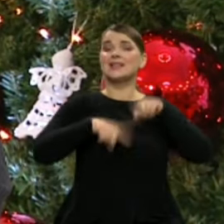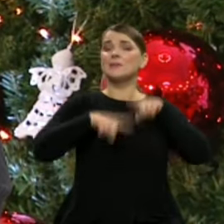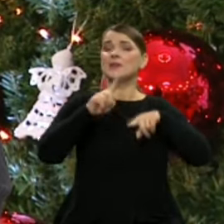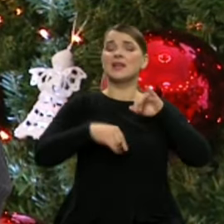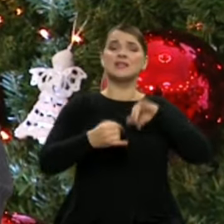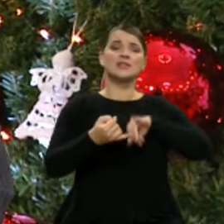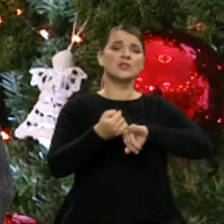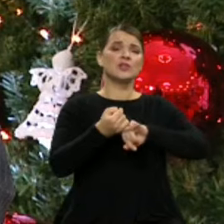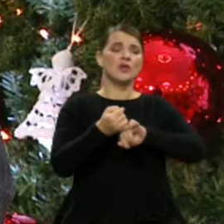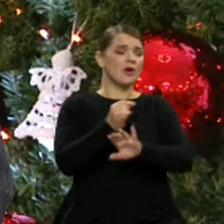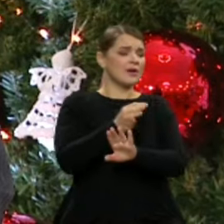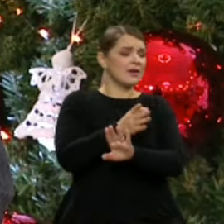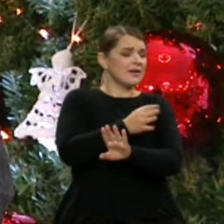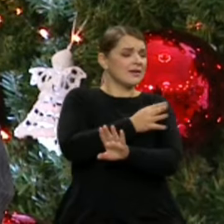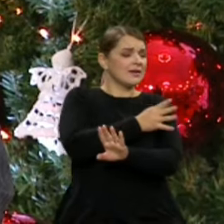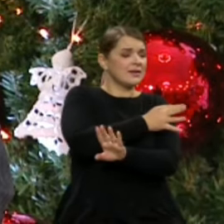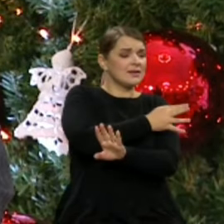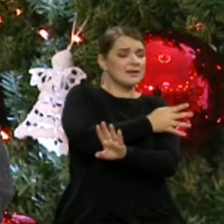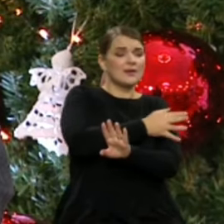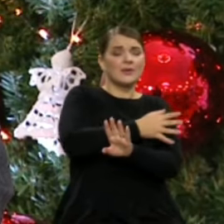džiaugiuosi visą, kad tai turiu savyje.